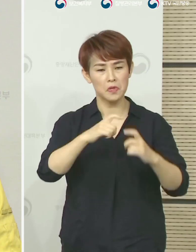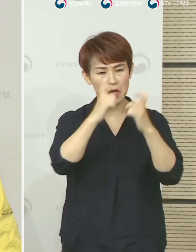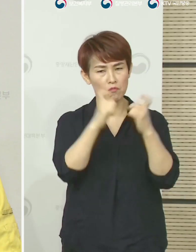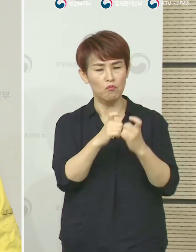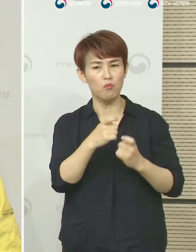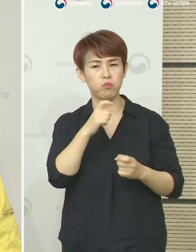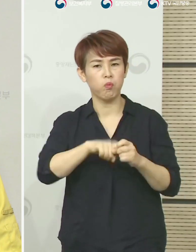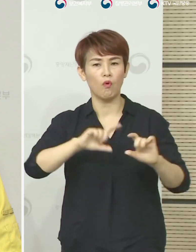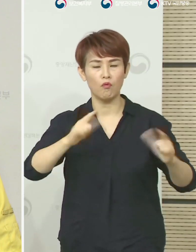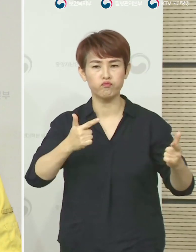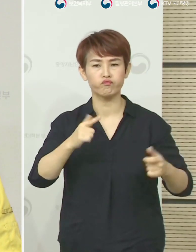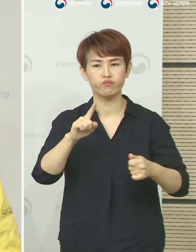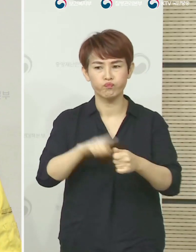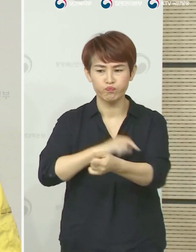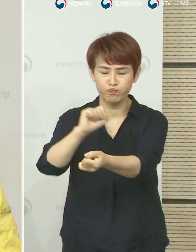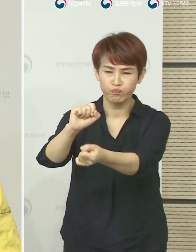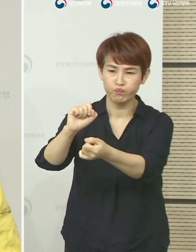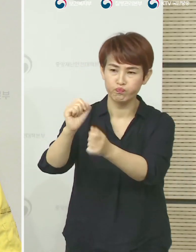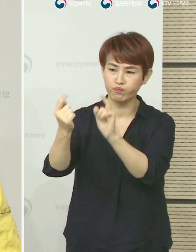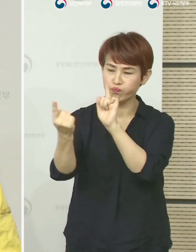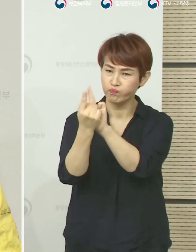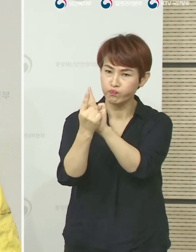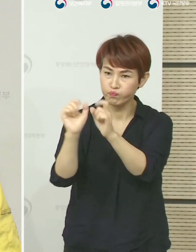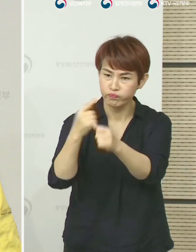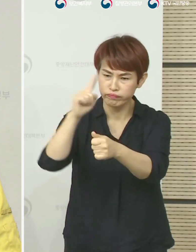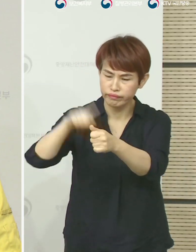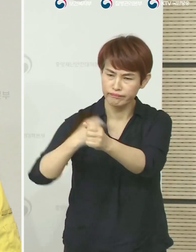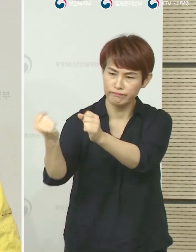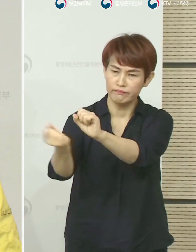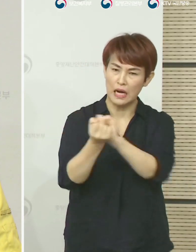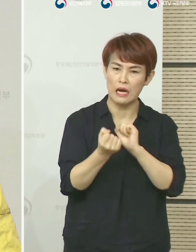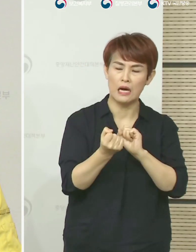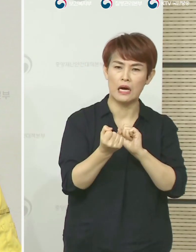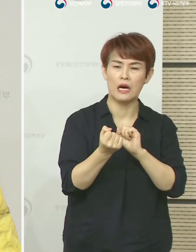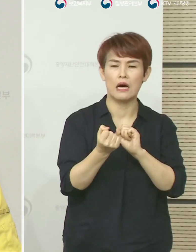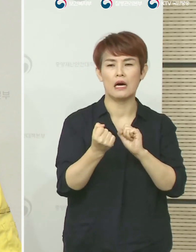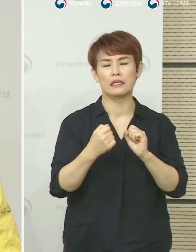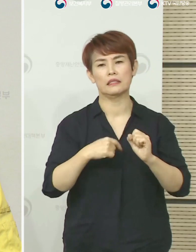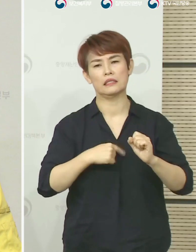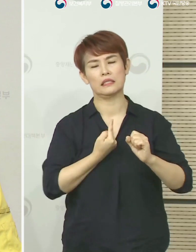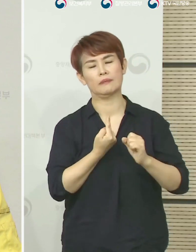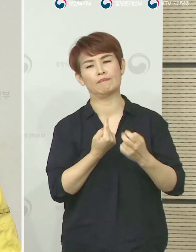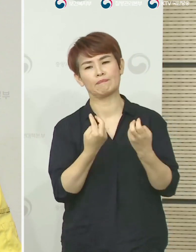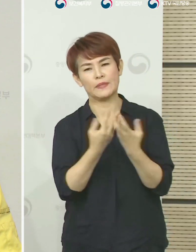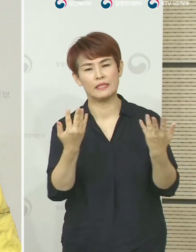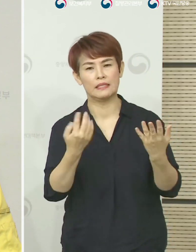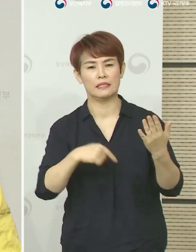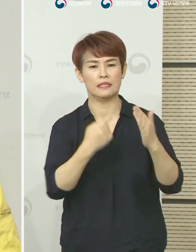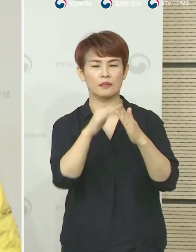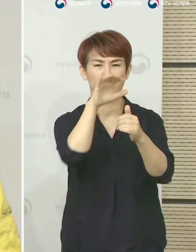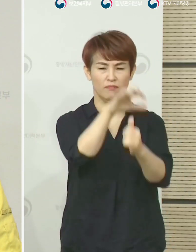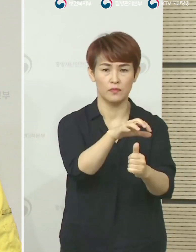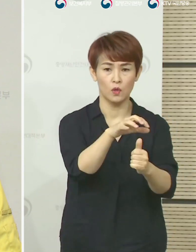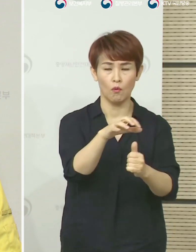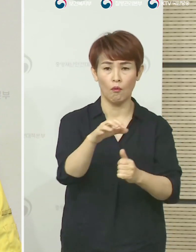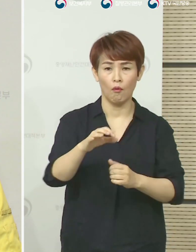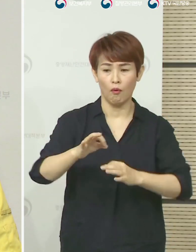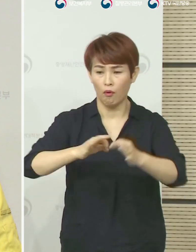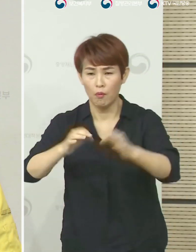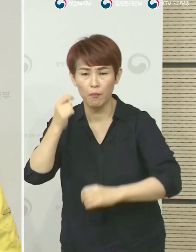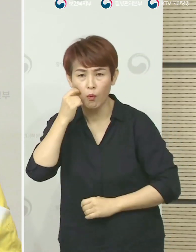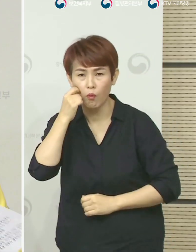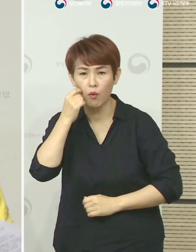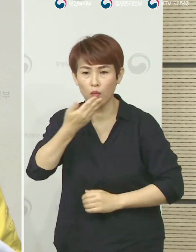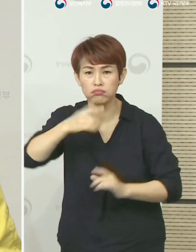요인에 의한 접촉에 의해 비자발적인 자가격리를 감소해야 한다는 점과 경제활동 중단으로 생계